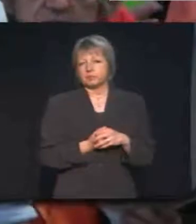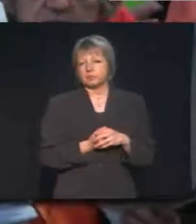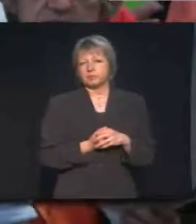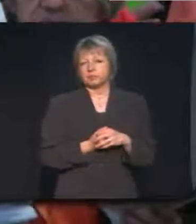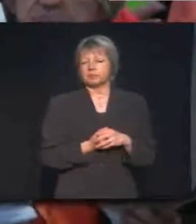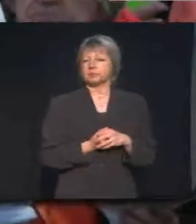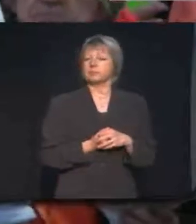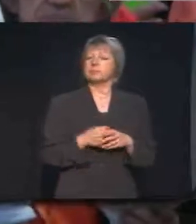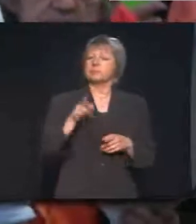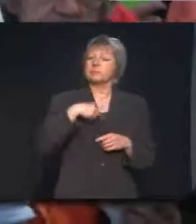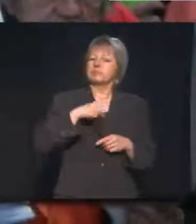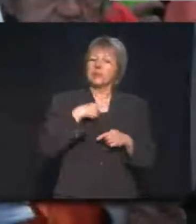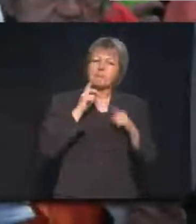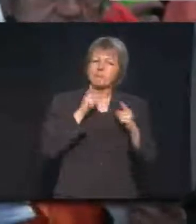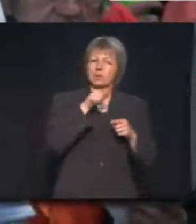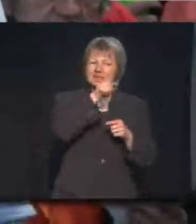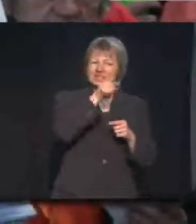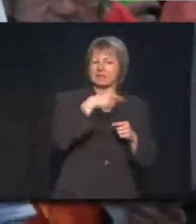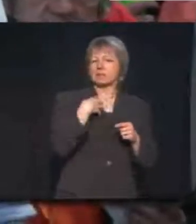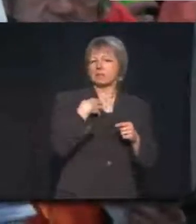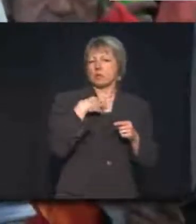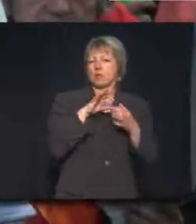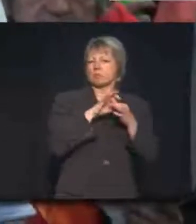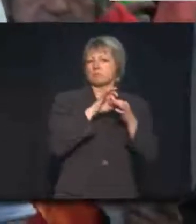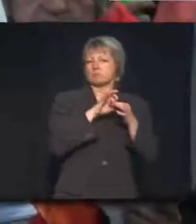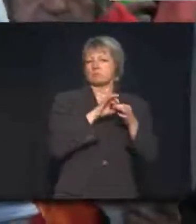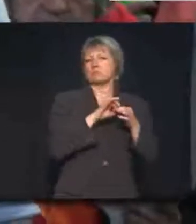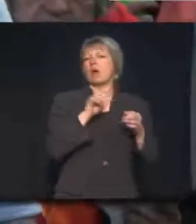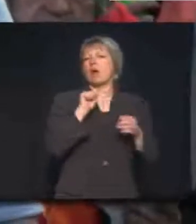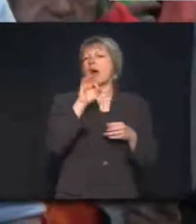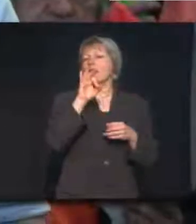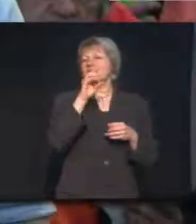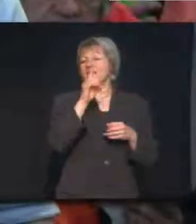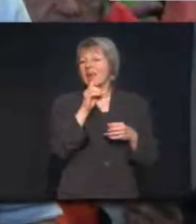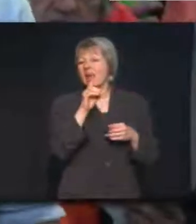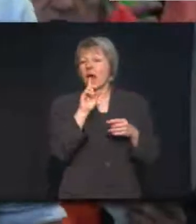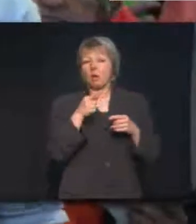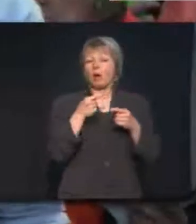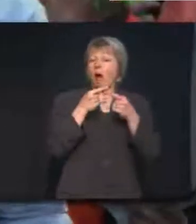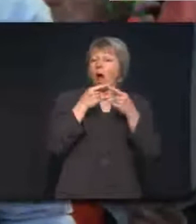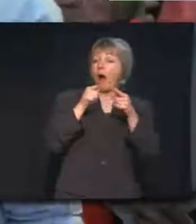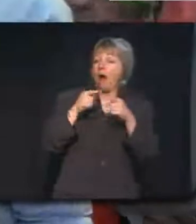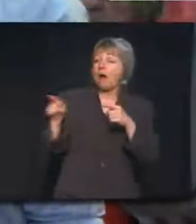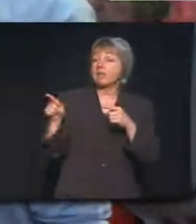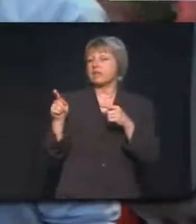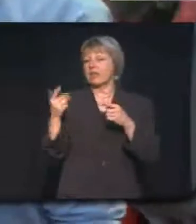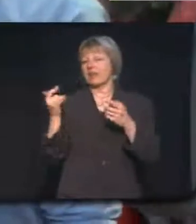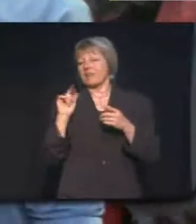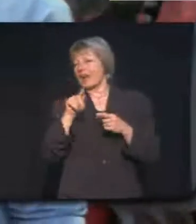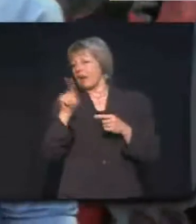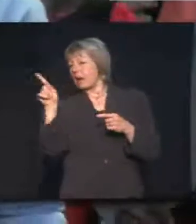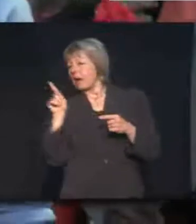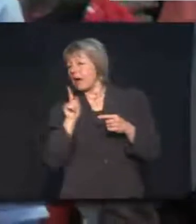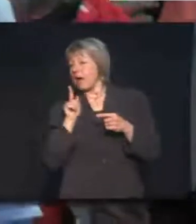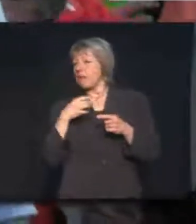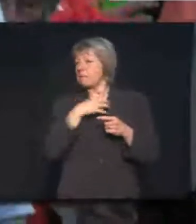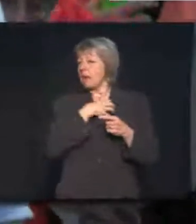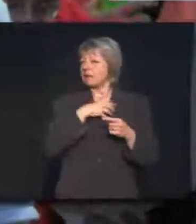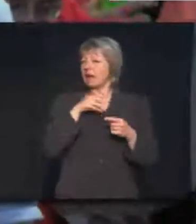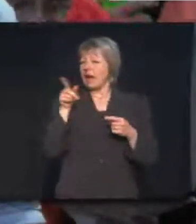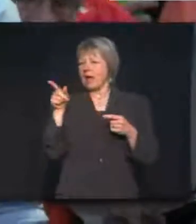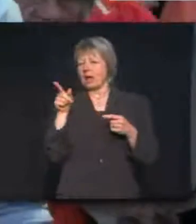dieses Problem angehen wollen wir müssen eine Alternative zur AFD und zu anderen Europa kritischen und Europa skeptischen Parteien schaffen